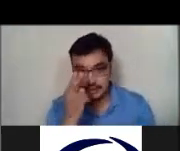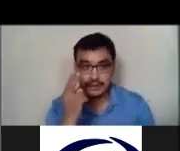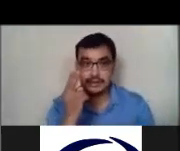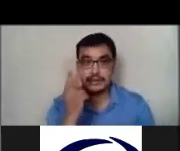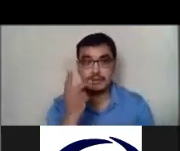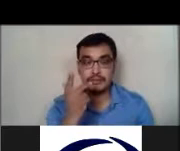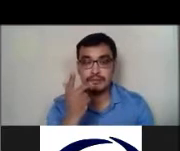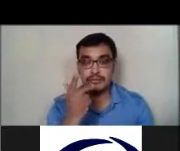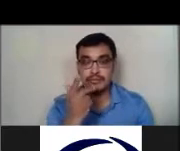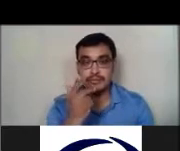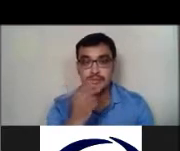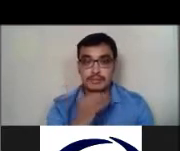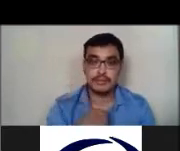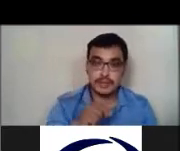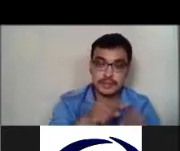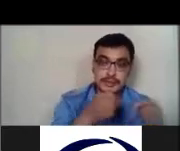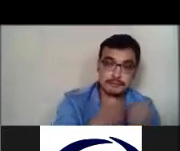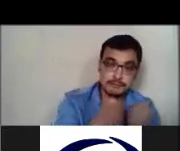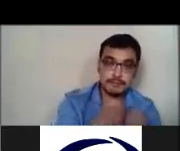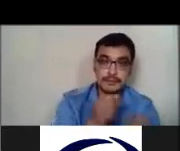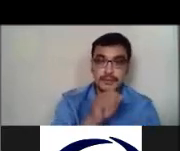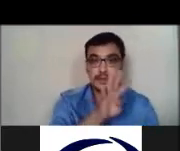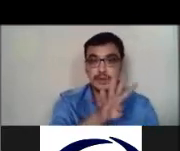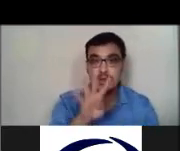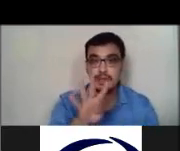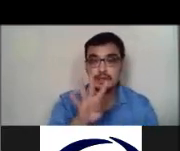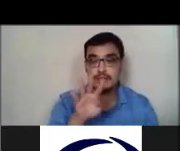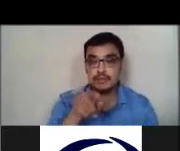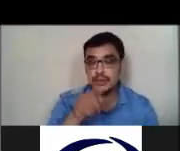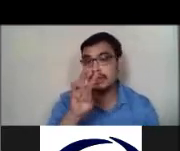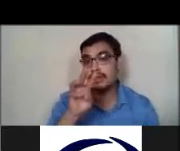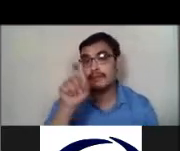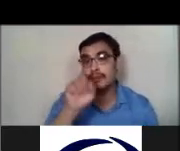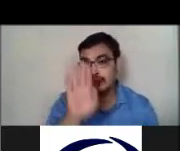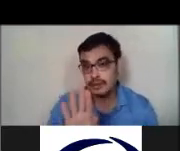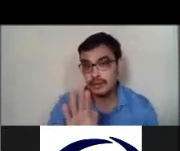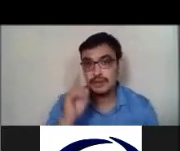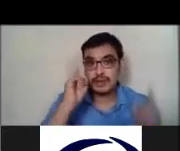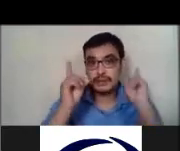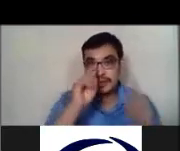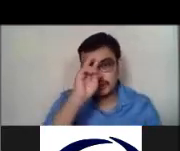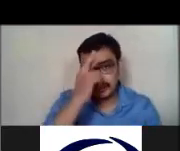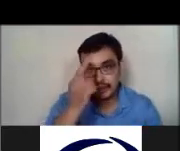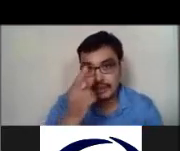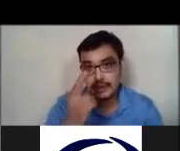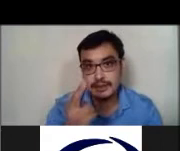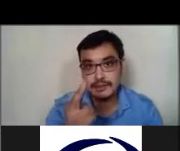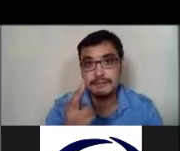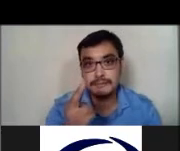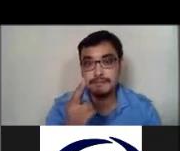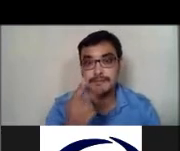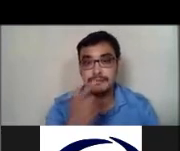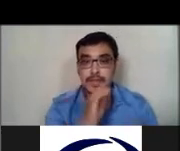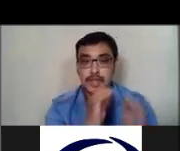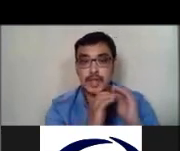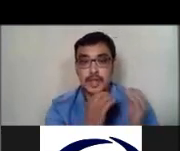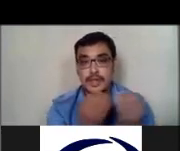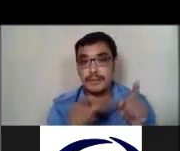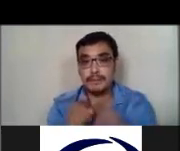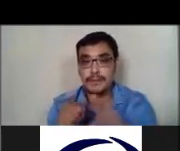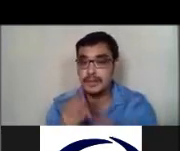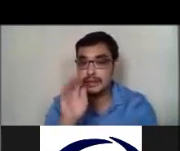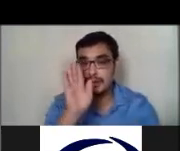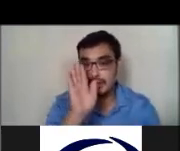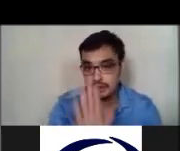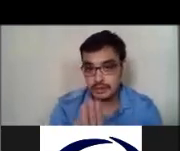पीडकसँग लडेर 44.3% छ, नगरपालिका अथवा काउन्सिलरको हेल्प लिनेहरू पनि छन् कोपिङमा।